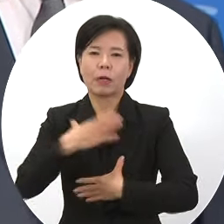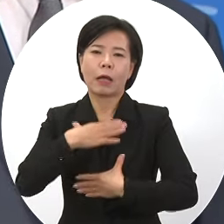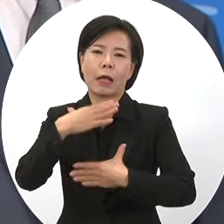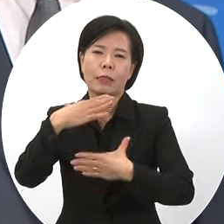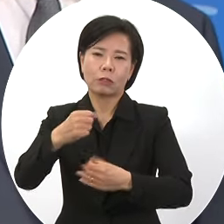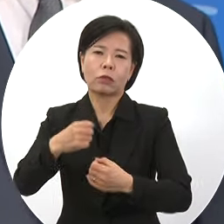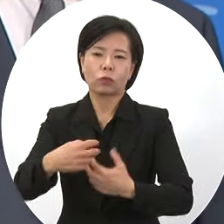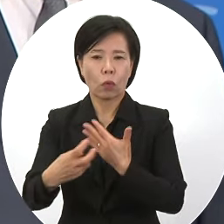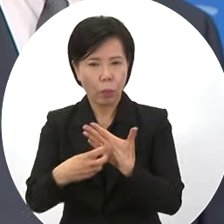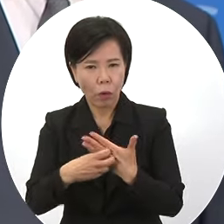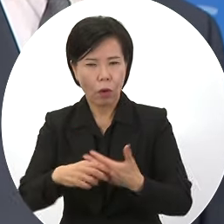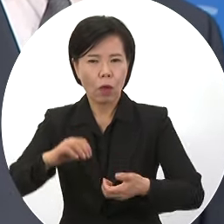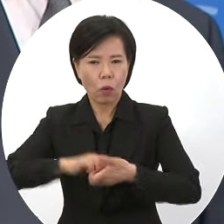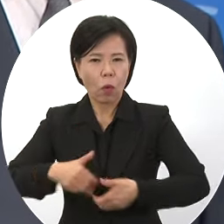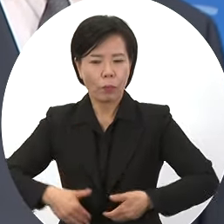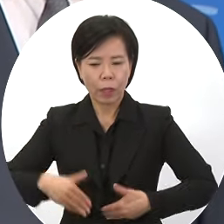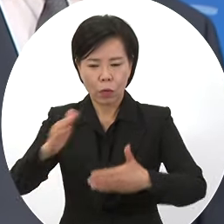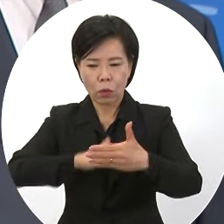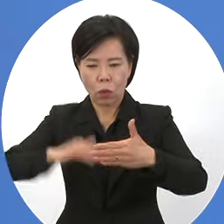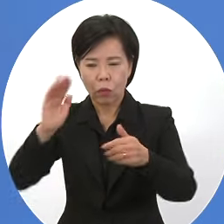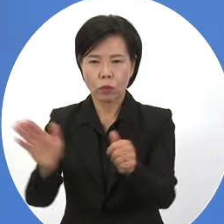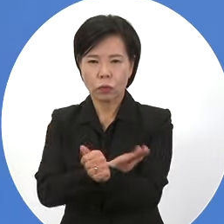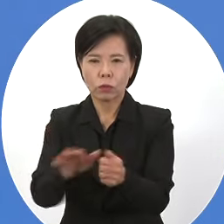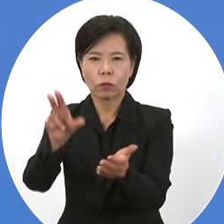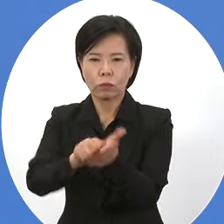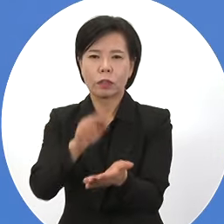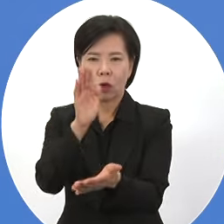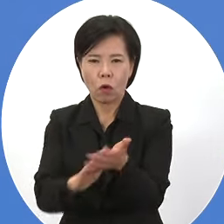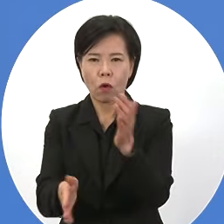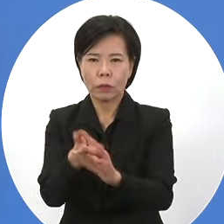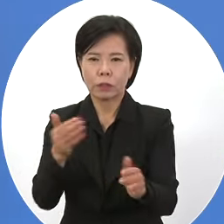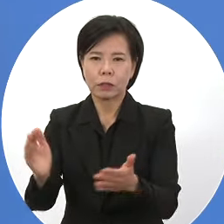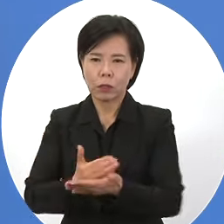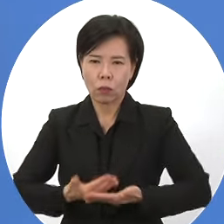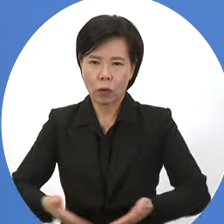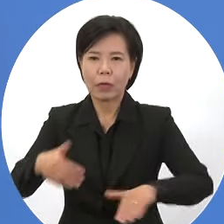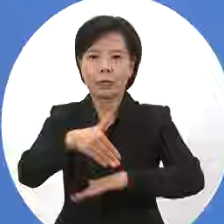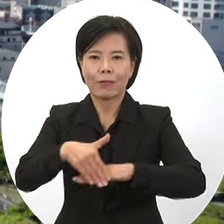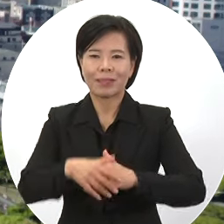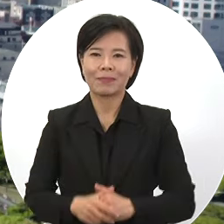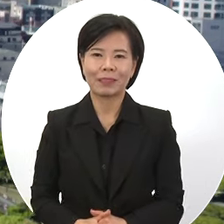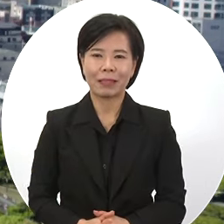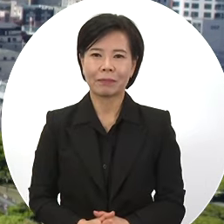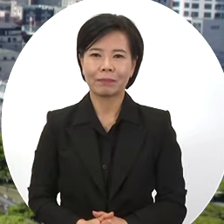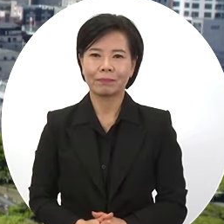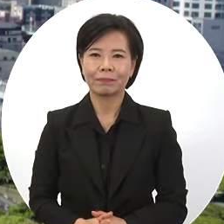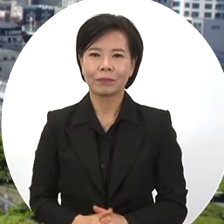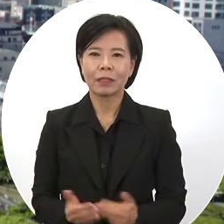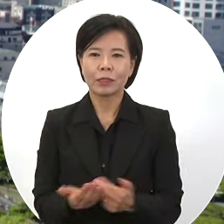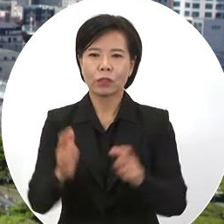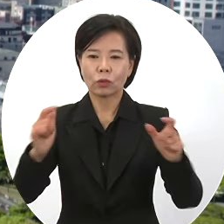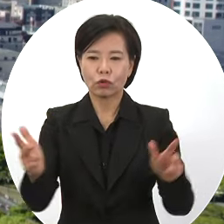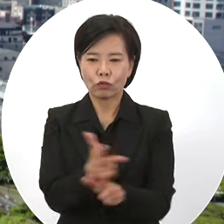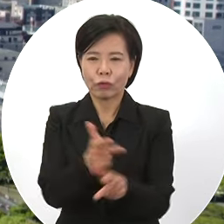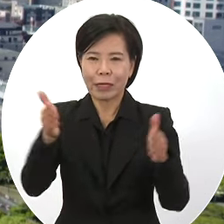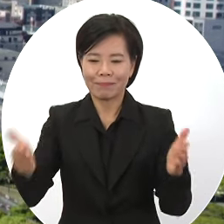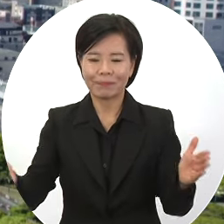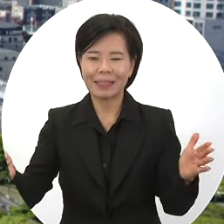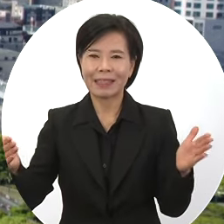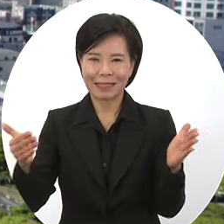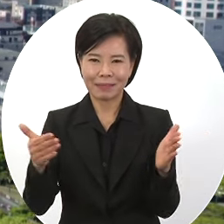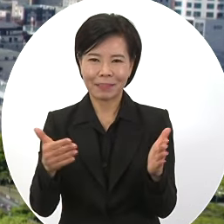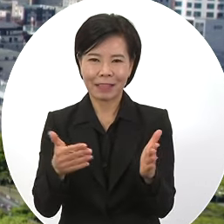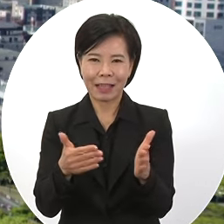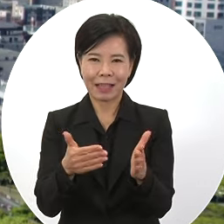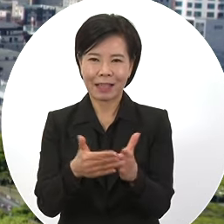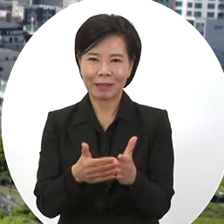확보하고 의료 등 필수 공공서비스도 차질 없이 제공할 방침입니다. 지금까지 위클리